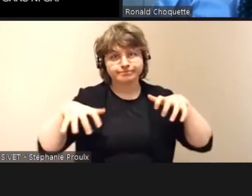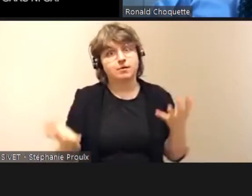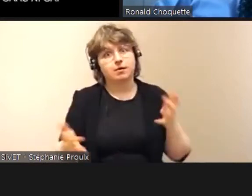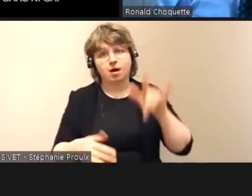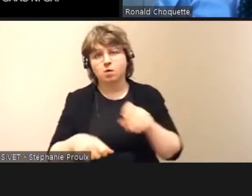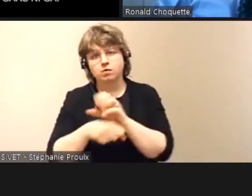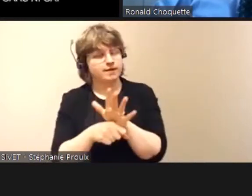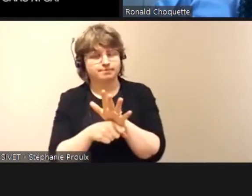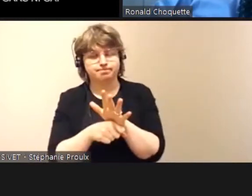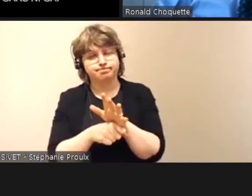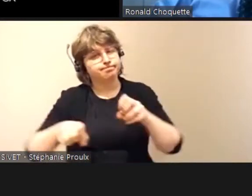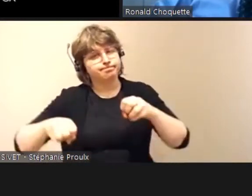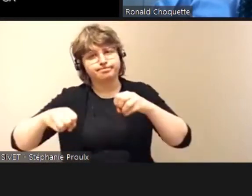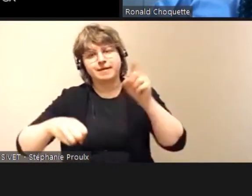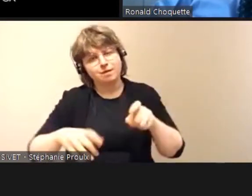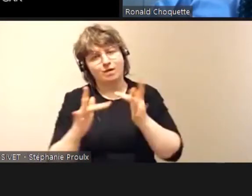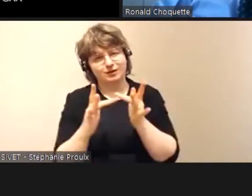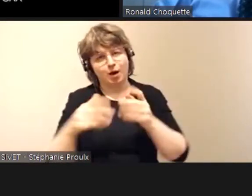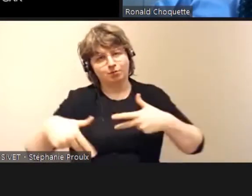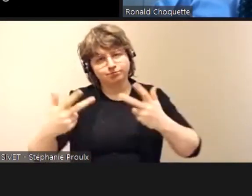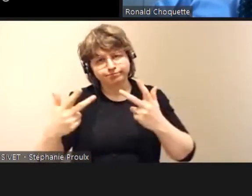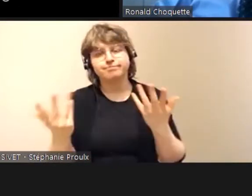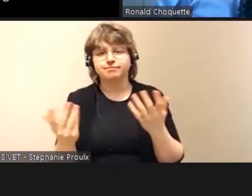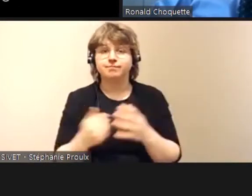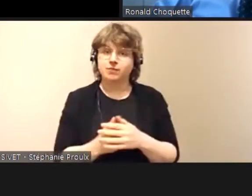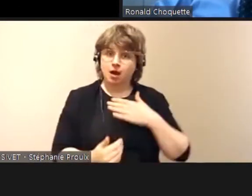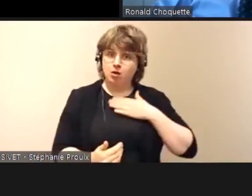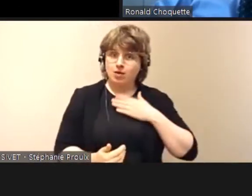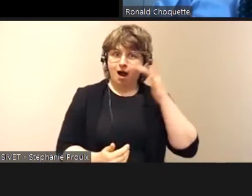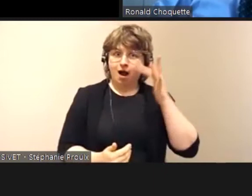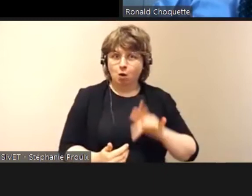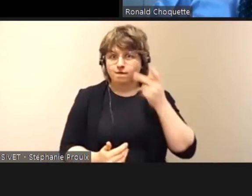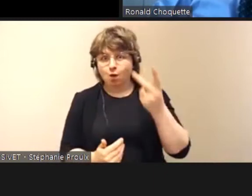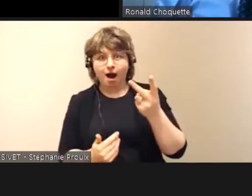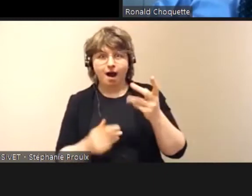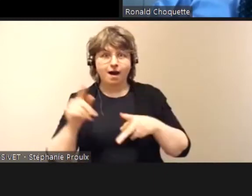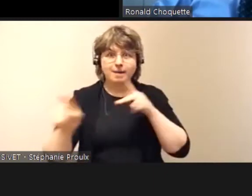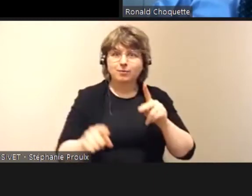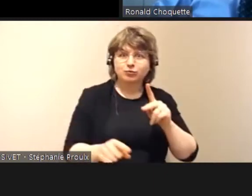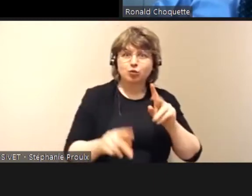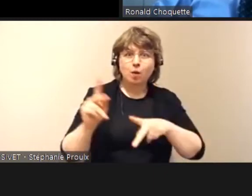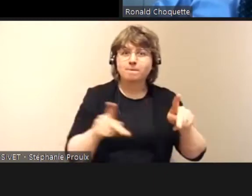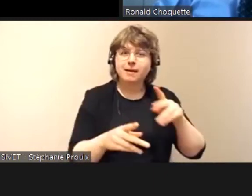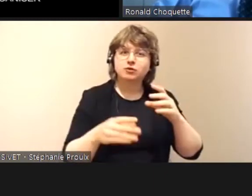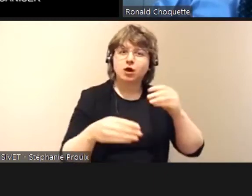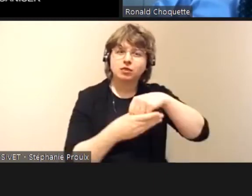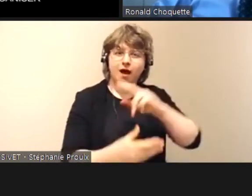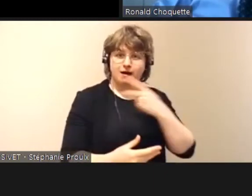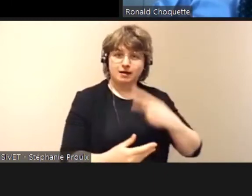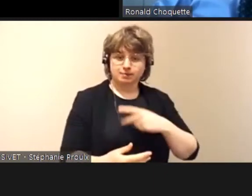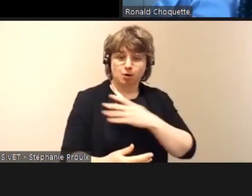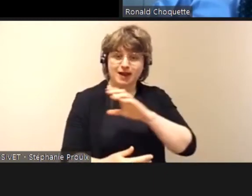pandémie, c'est virtuel. Et on est très content parce qu'on peut rejoindre des gens de partout dans la province. Alors, c'est vraiment intéressant. Et